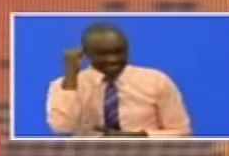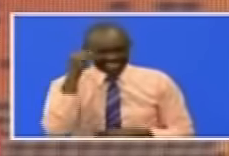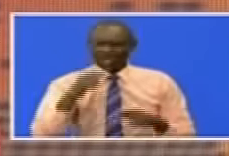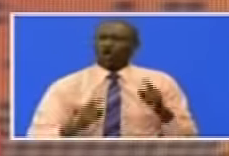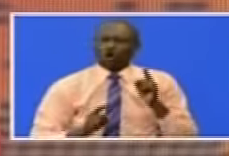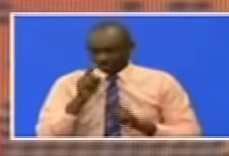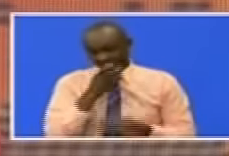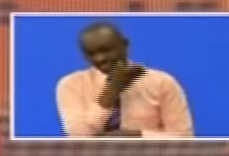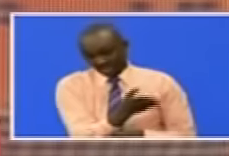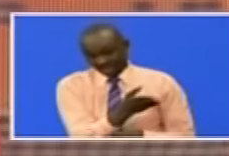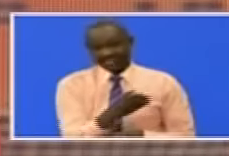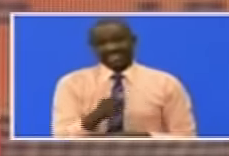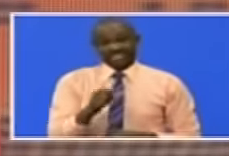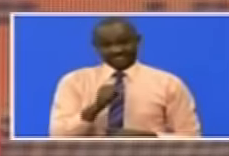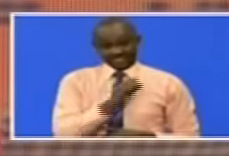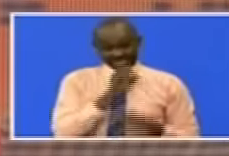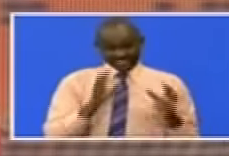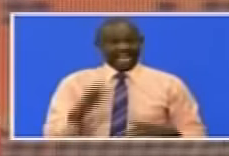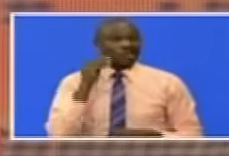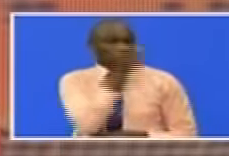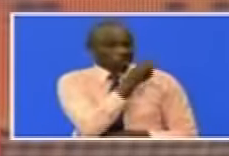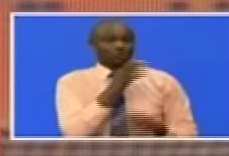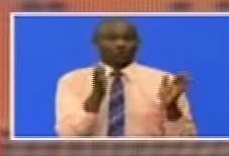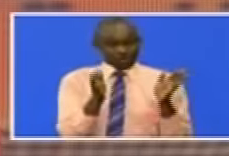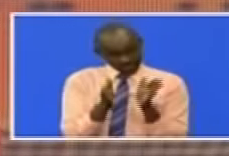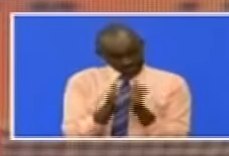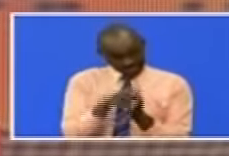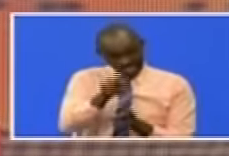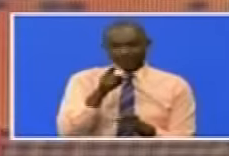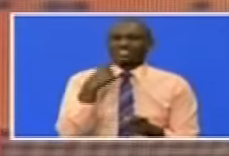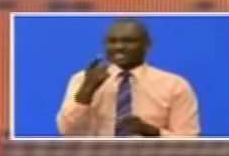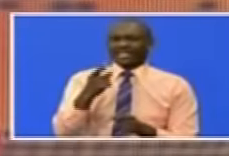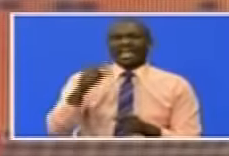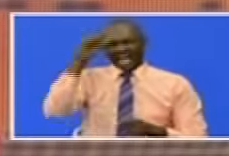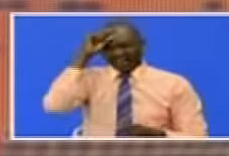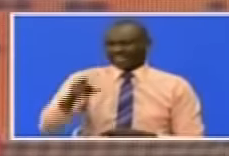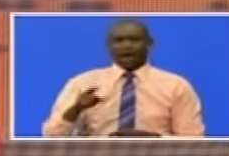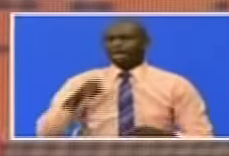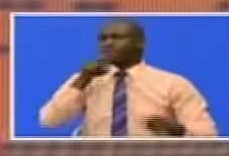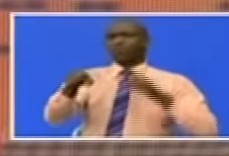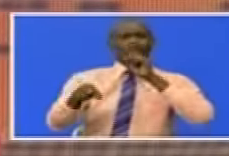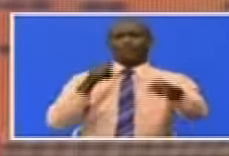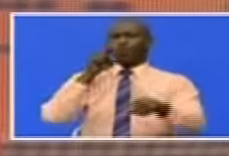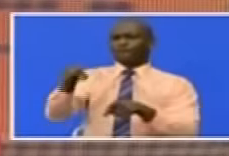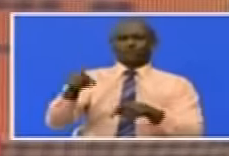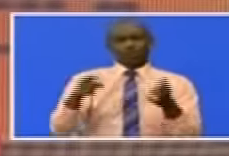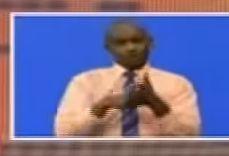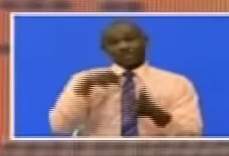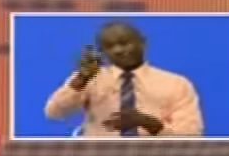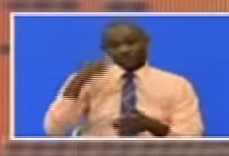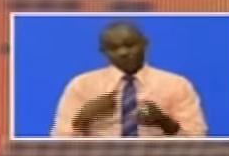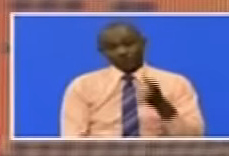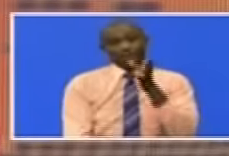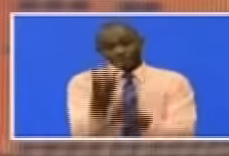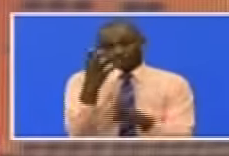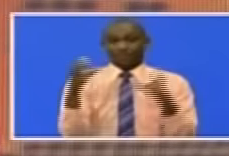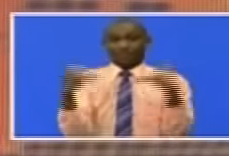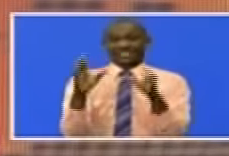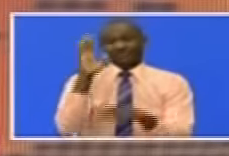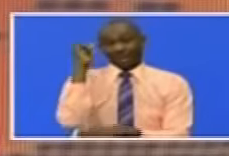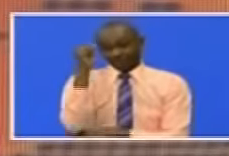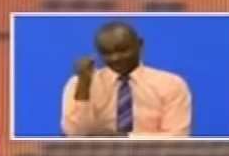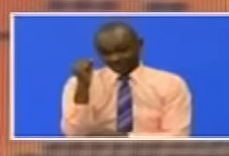wanaomuunga mkono seneta Kiraitu Murungi, wakijitokeza wazi na kumkashifu gavana Peter Munya kwa madai ya kutaka kuunda chama chake. Mary